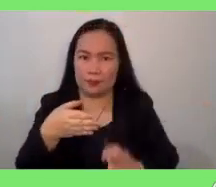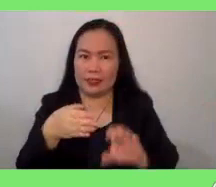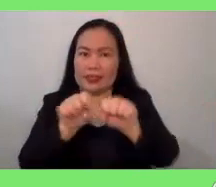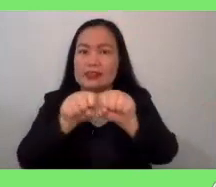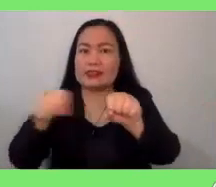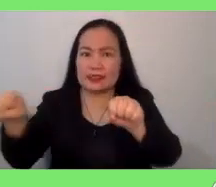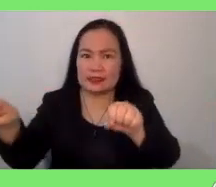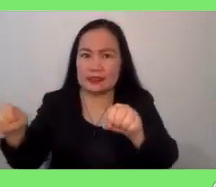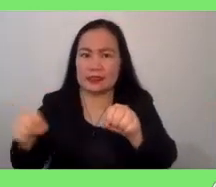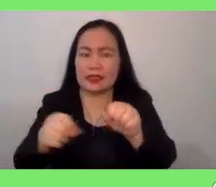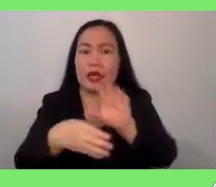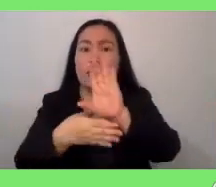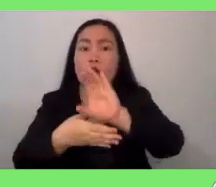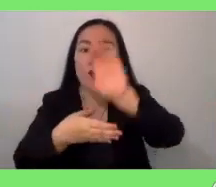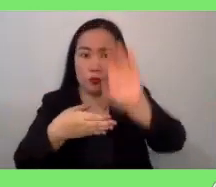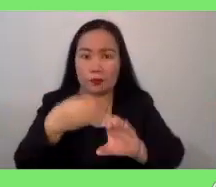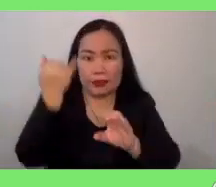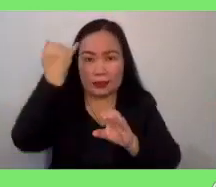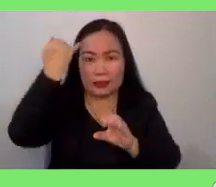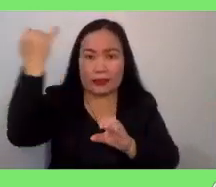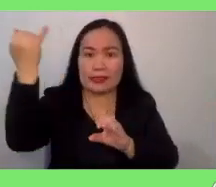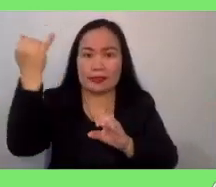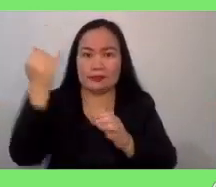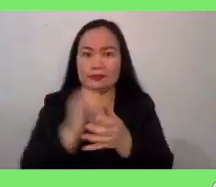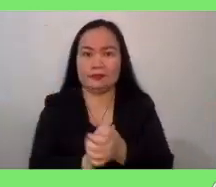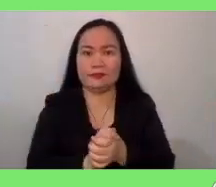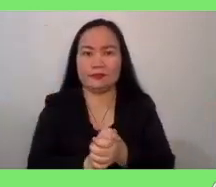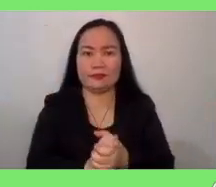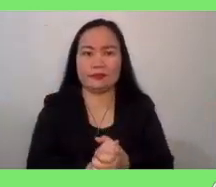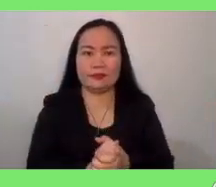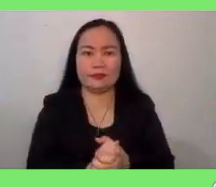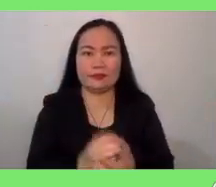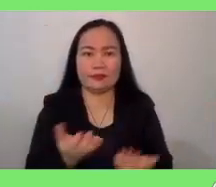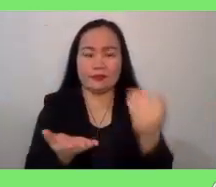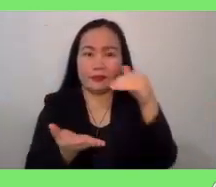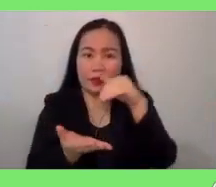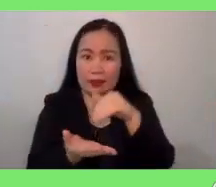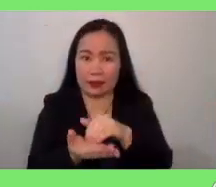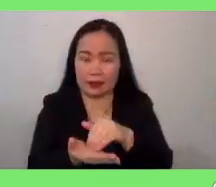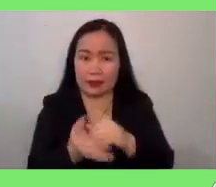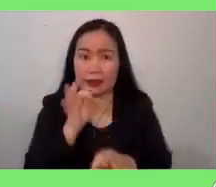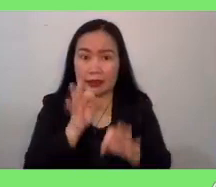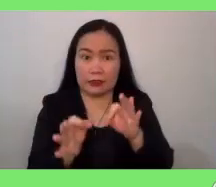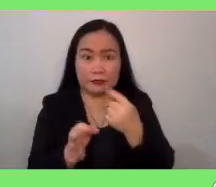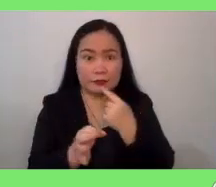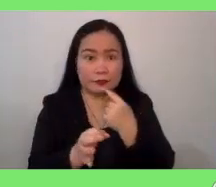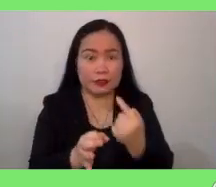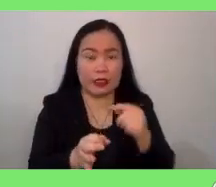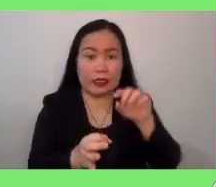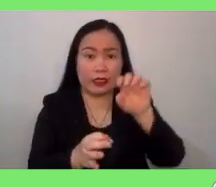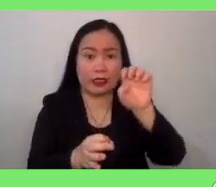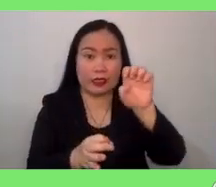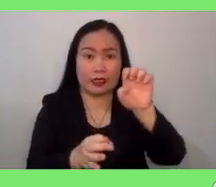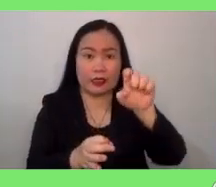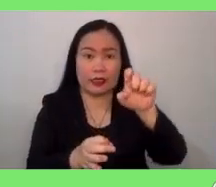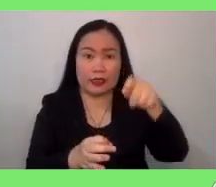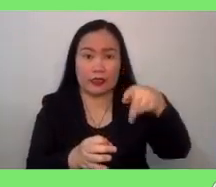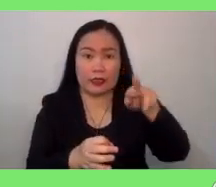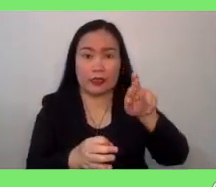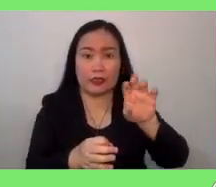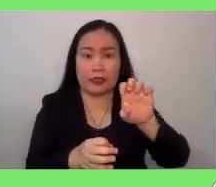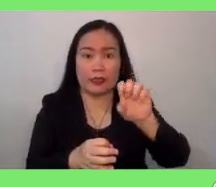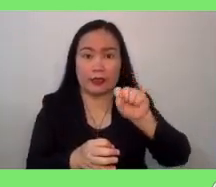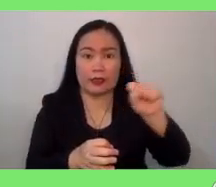siya. Buo yung idea. Okay? So, again, pag sinabi nating expression, this is just a